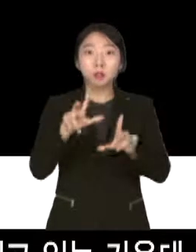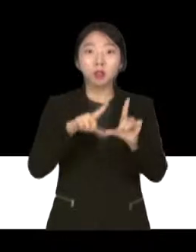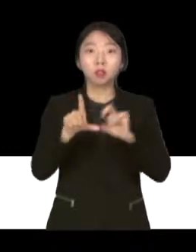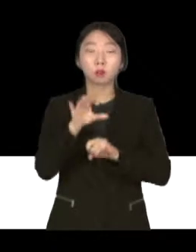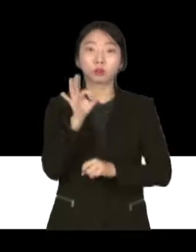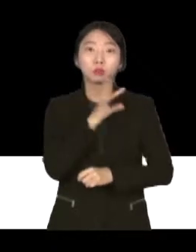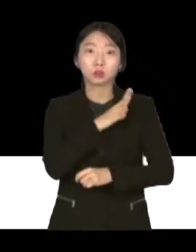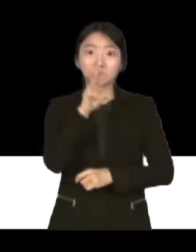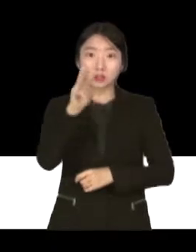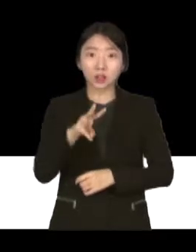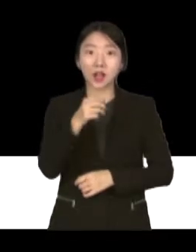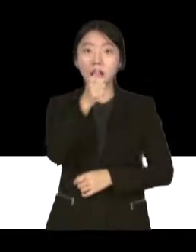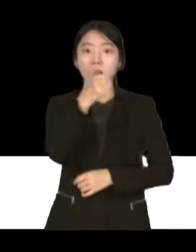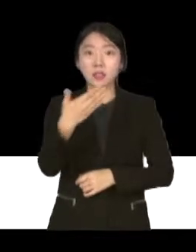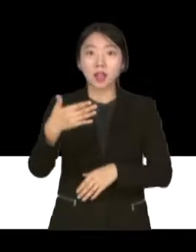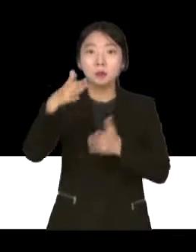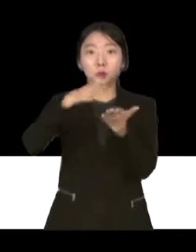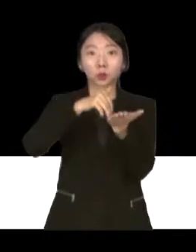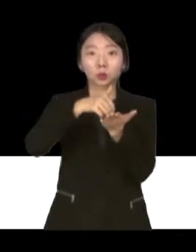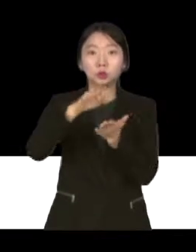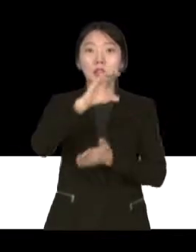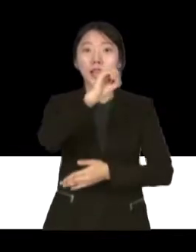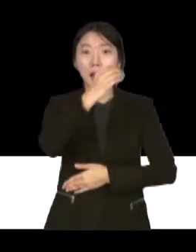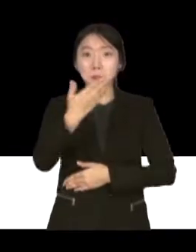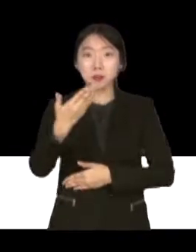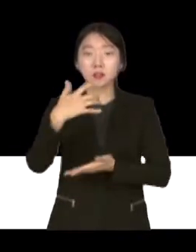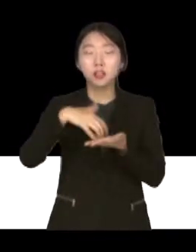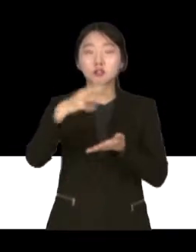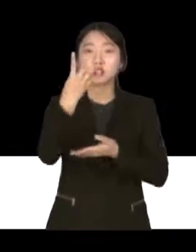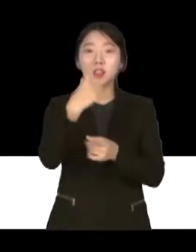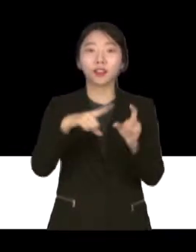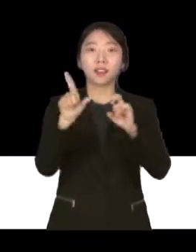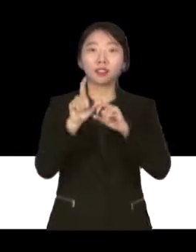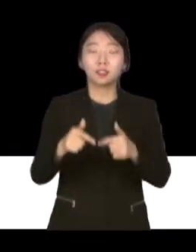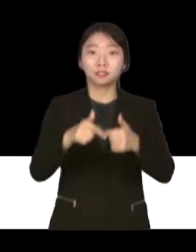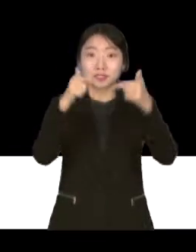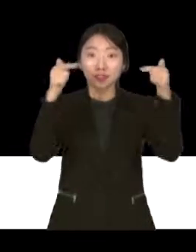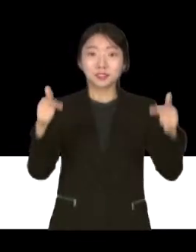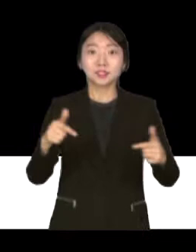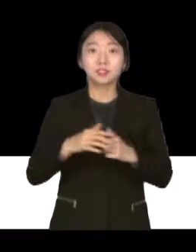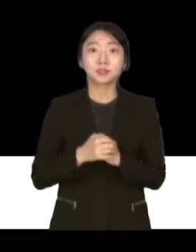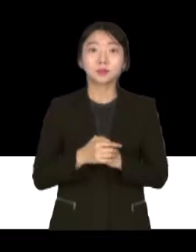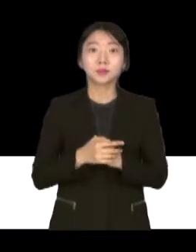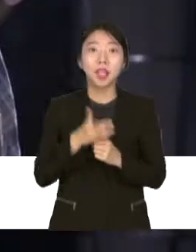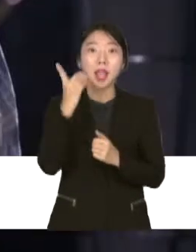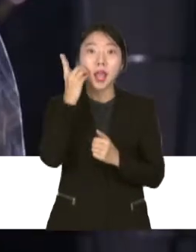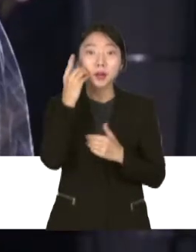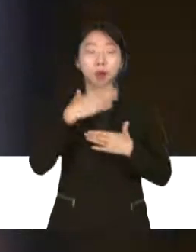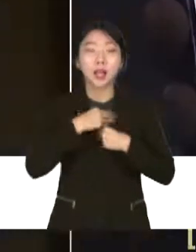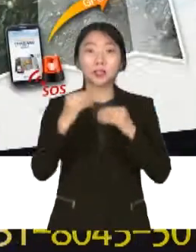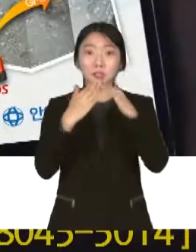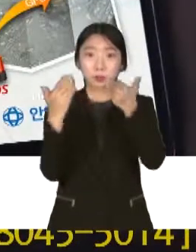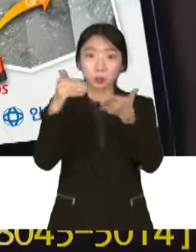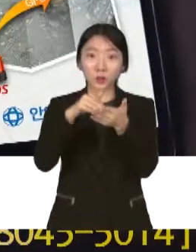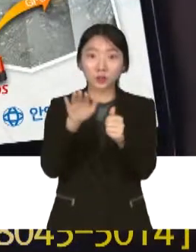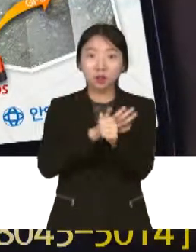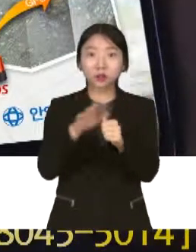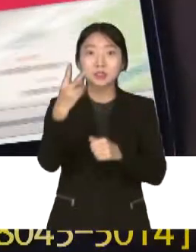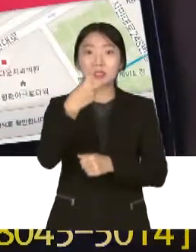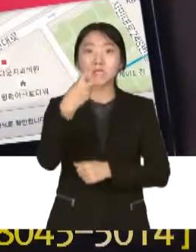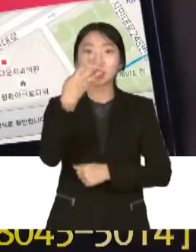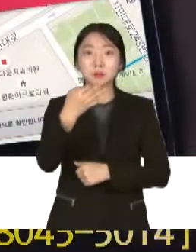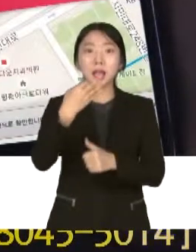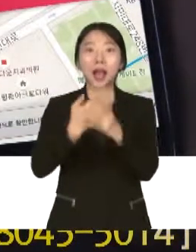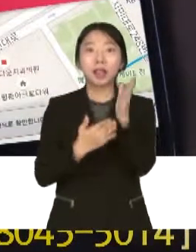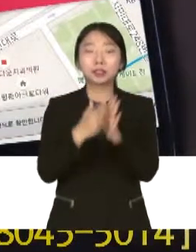가운데 이번에 부천 한함 동조 1000 양평 등 4개 지역이 추가되었습니다 스마트폰을 안전귀가 서비스